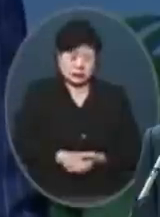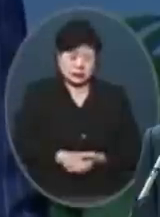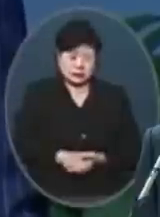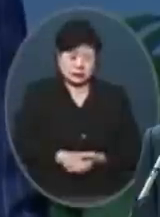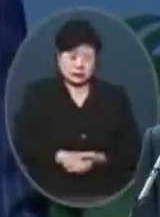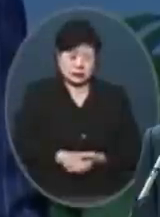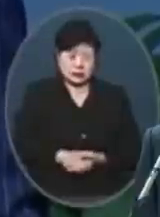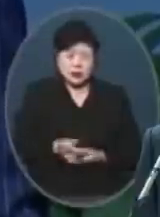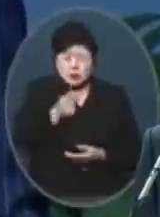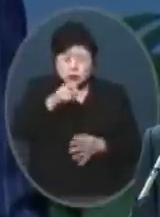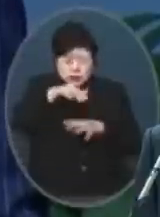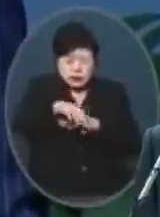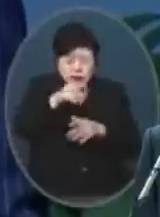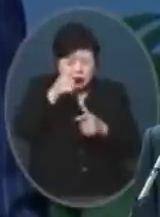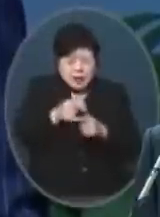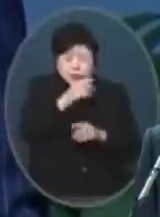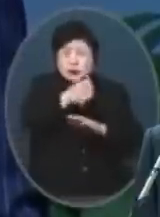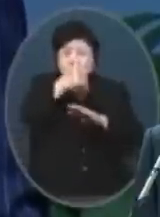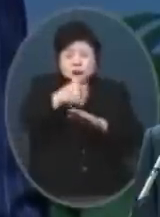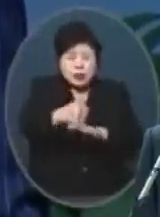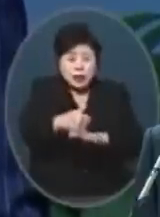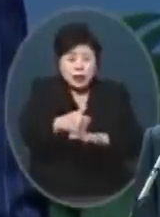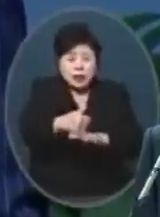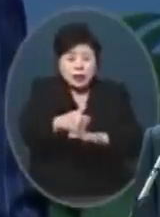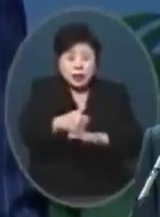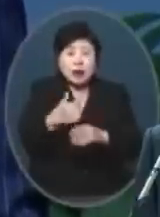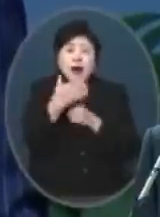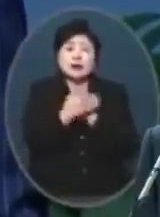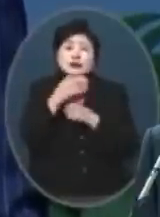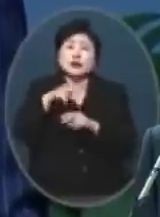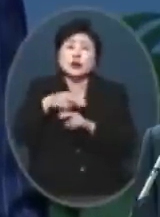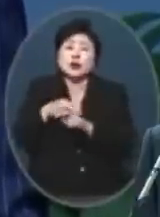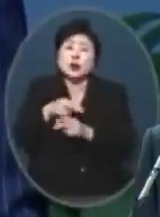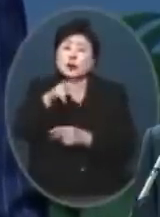수에서 내려오는 예수 그리스도의 은총을